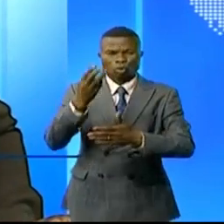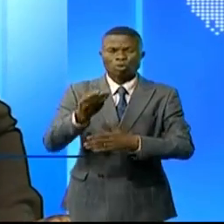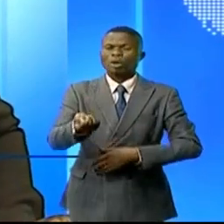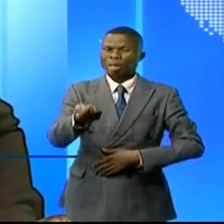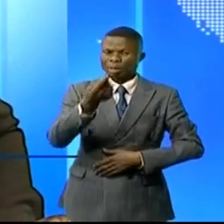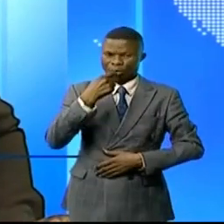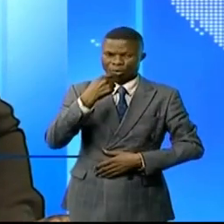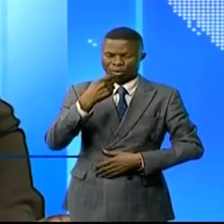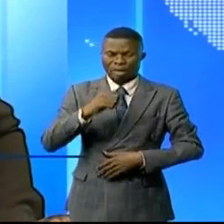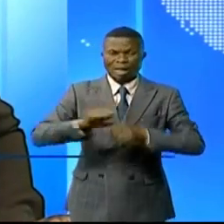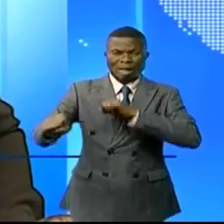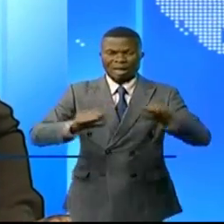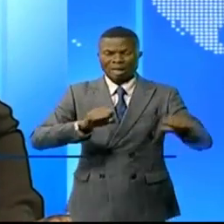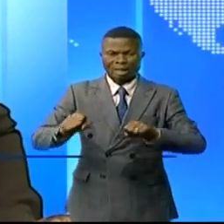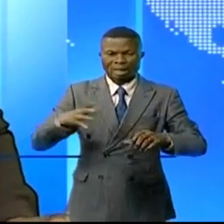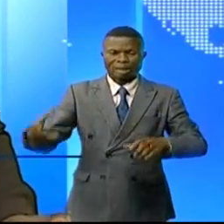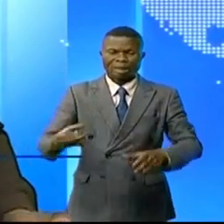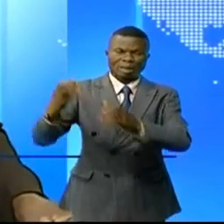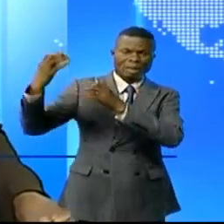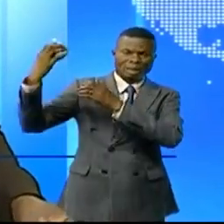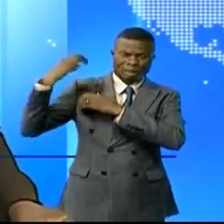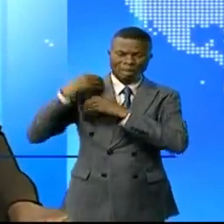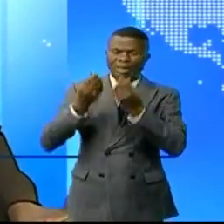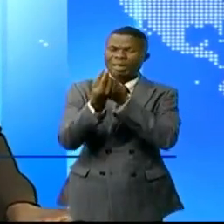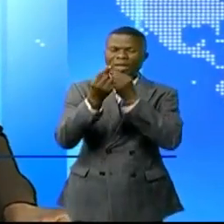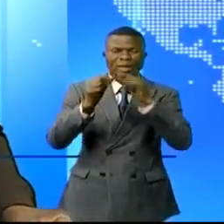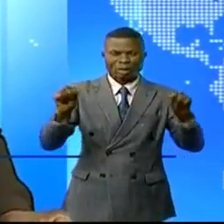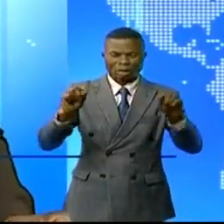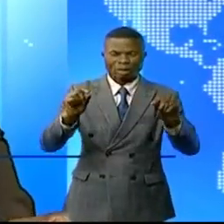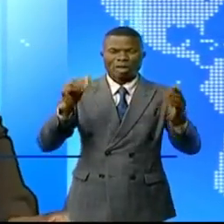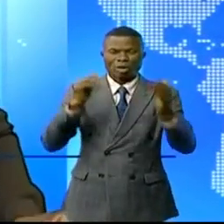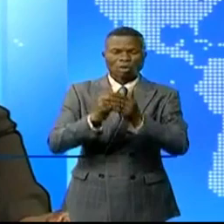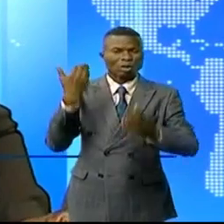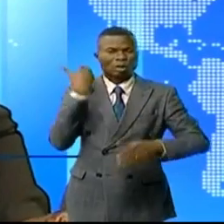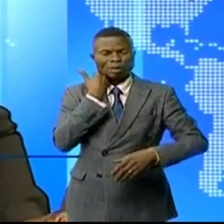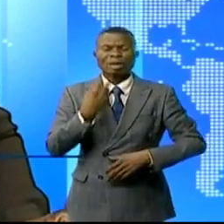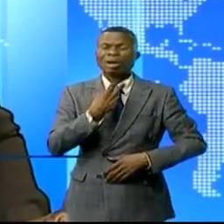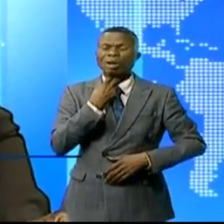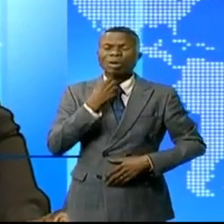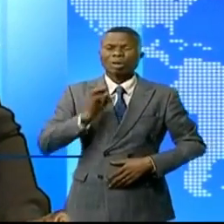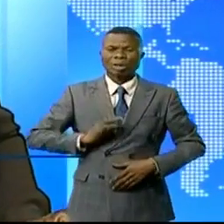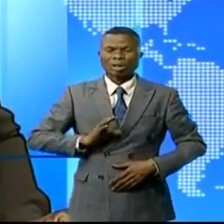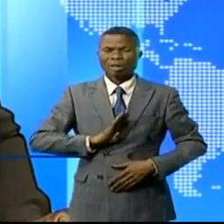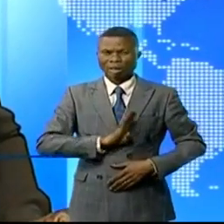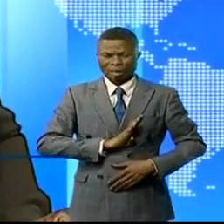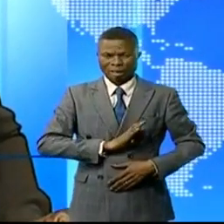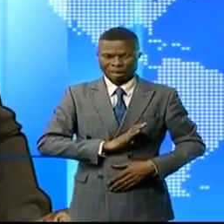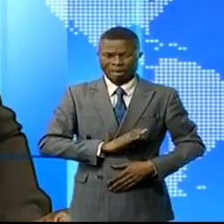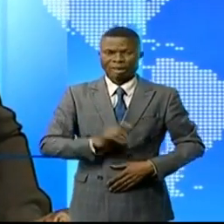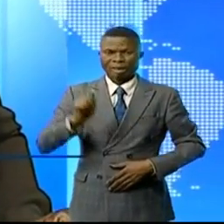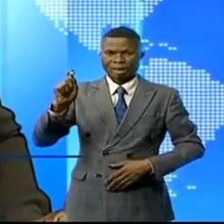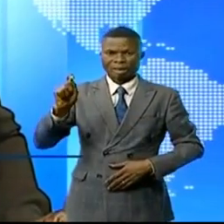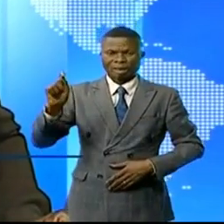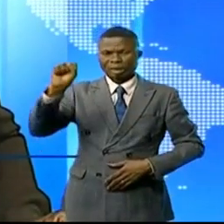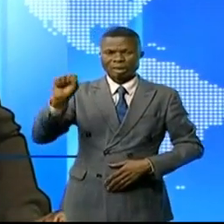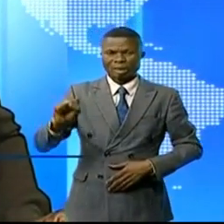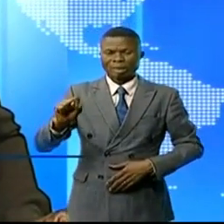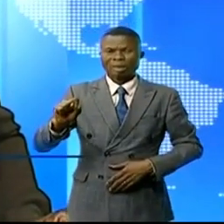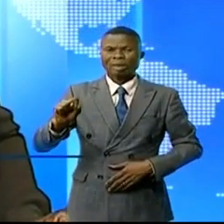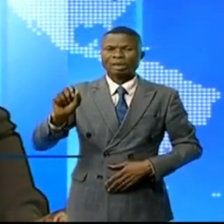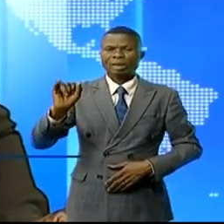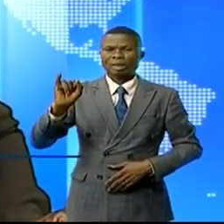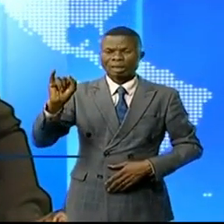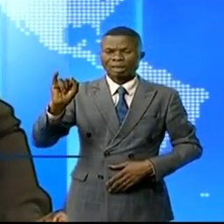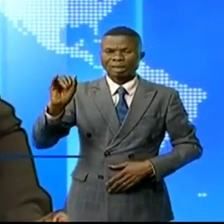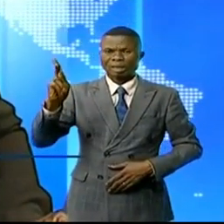de dépistage et la prise en charge gratuite de la tuberculose sur l'axe Chikapa-Kwango. Un reportage de